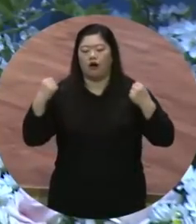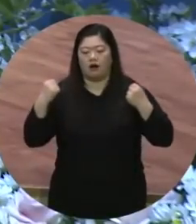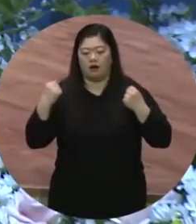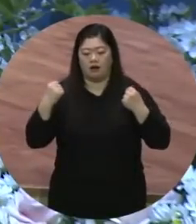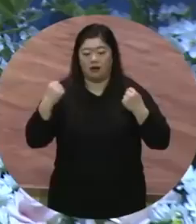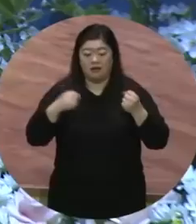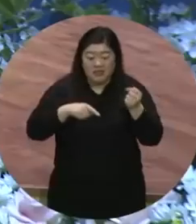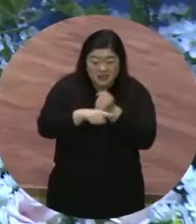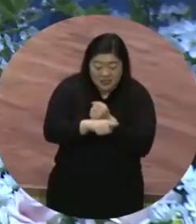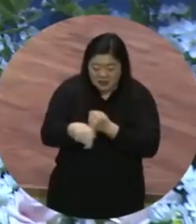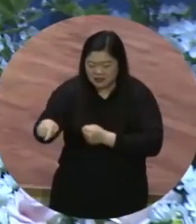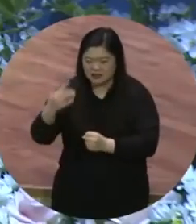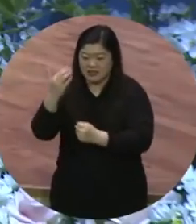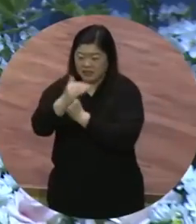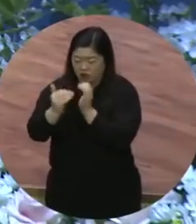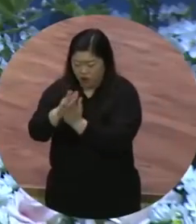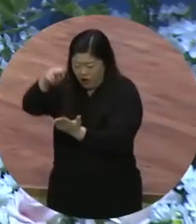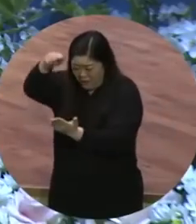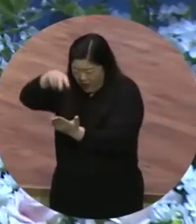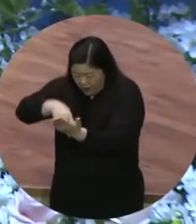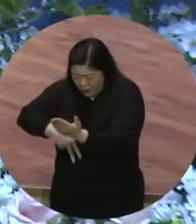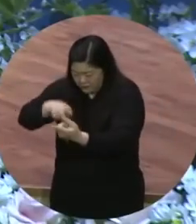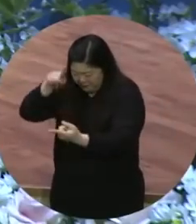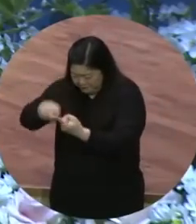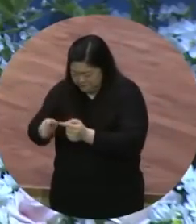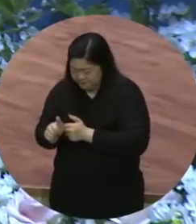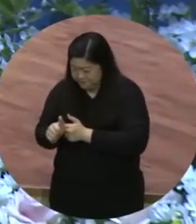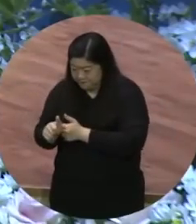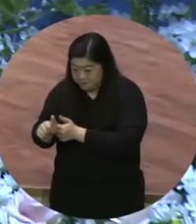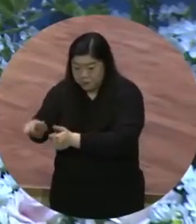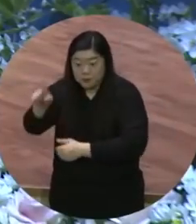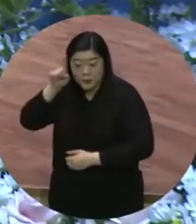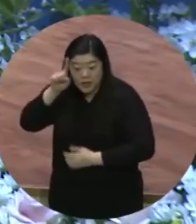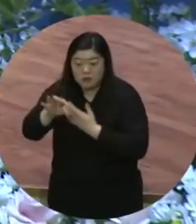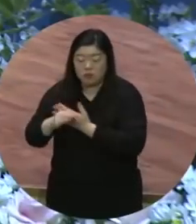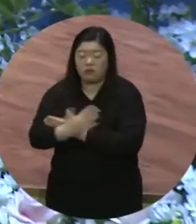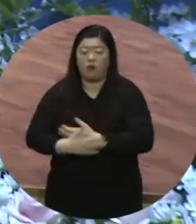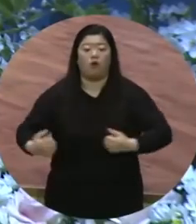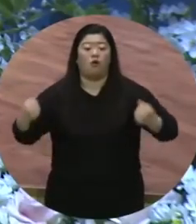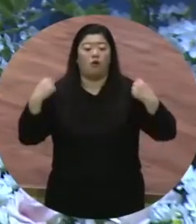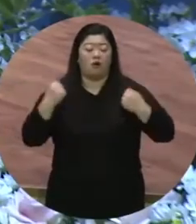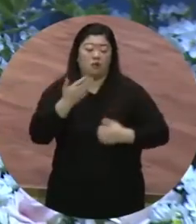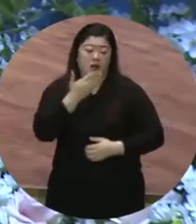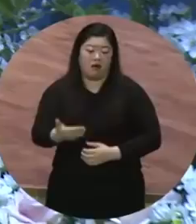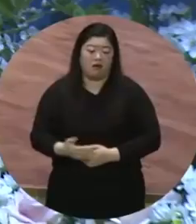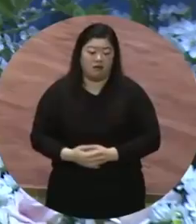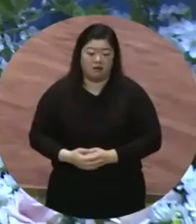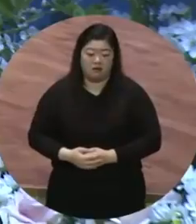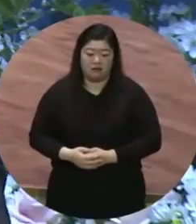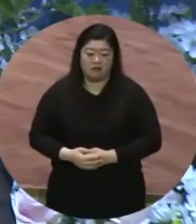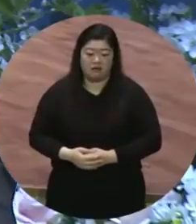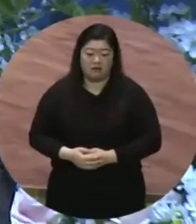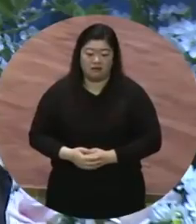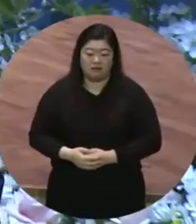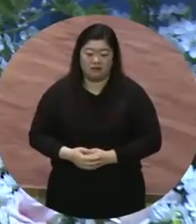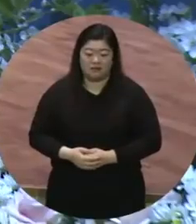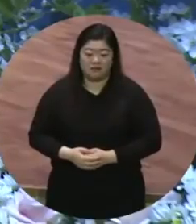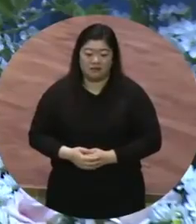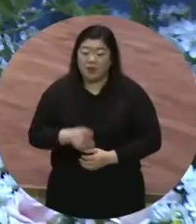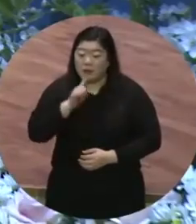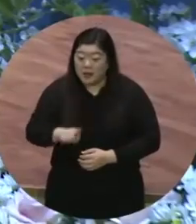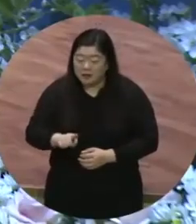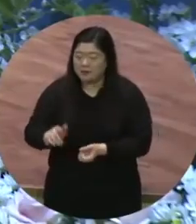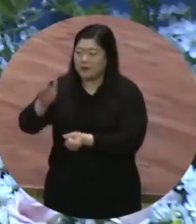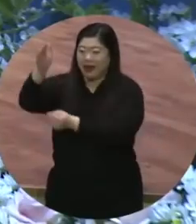신앙생활 하면 건강해질 수밖에 없어요. 미리 성경에 다 나와 있기 때문에. 무슨 말입니까? 하나님은